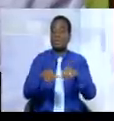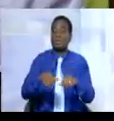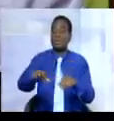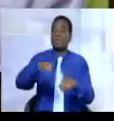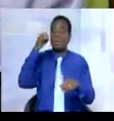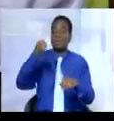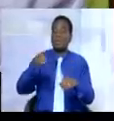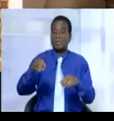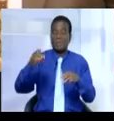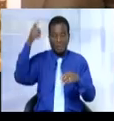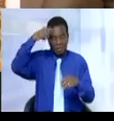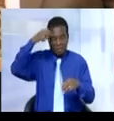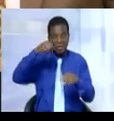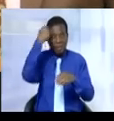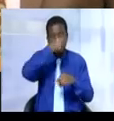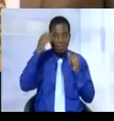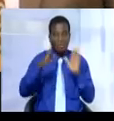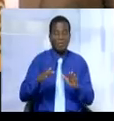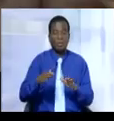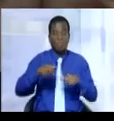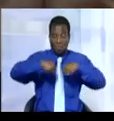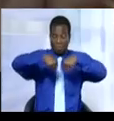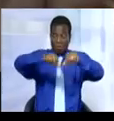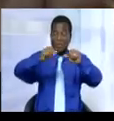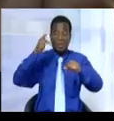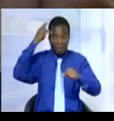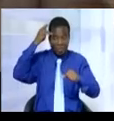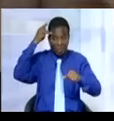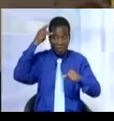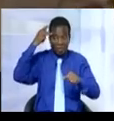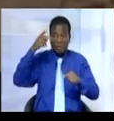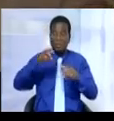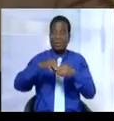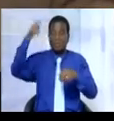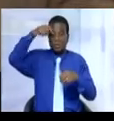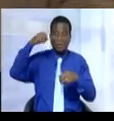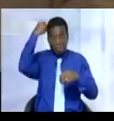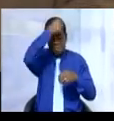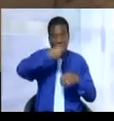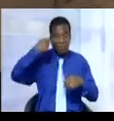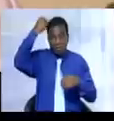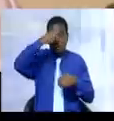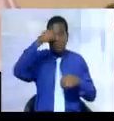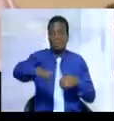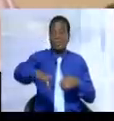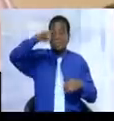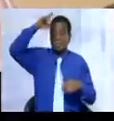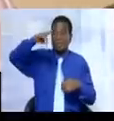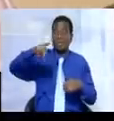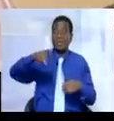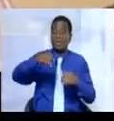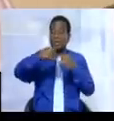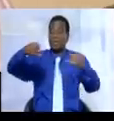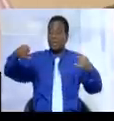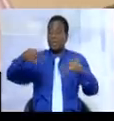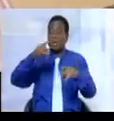aux sources de la sagesse africaine. Pour perpétuer la pensée et l'action politique du sage de l'Afrique, il faut trouver leur fil conducteur